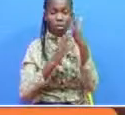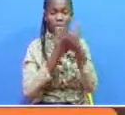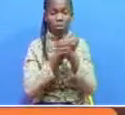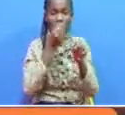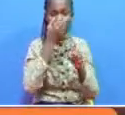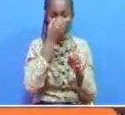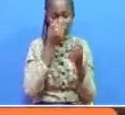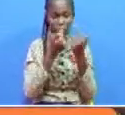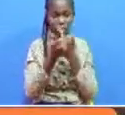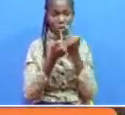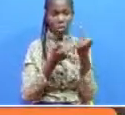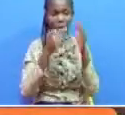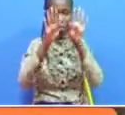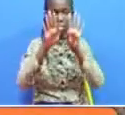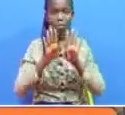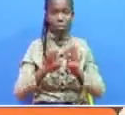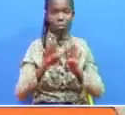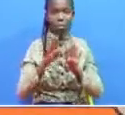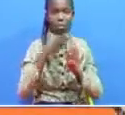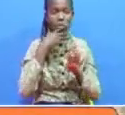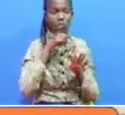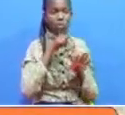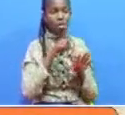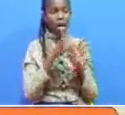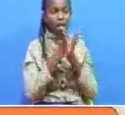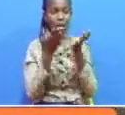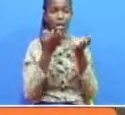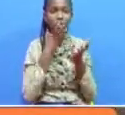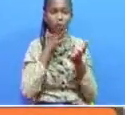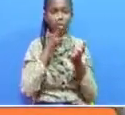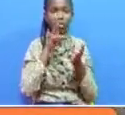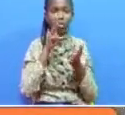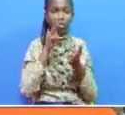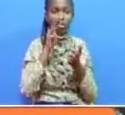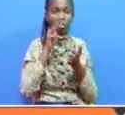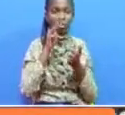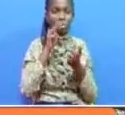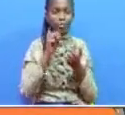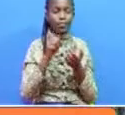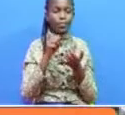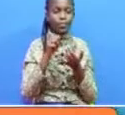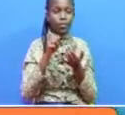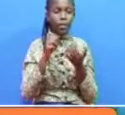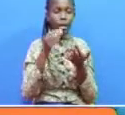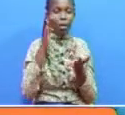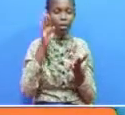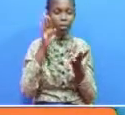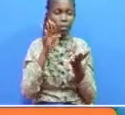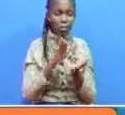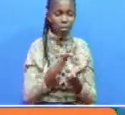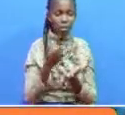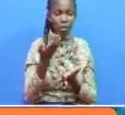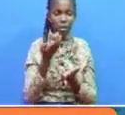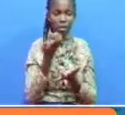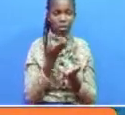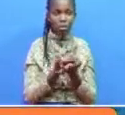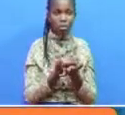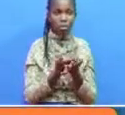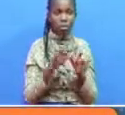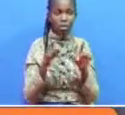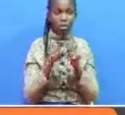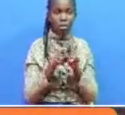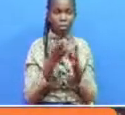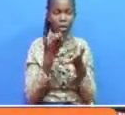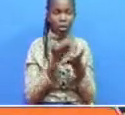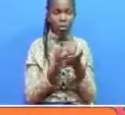wedho inenea vata wake nola wedho ito inenea kwa vinda ya saa kuthese maundumake mikalile. Kwa lili ya mwenende maundumake ukwati na ula ukunikita muno